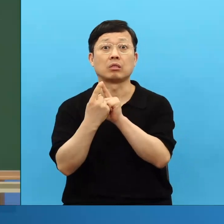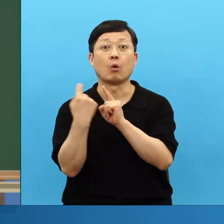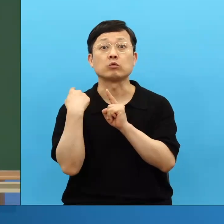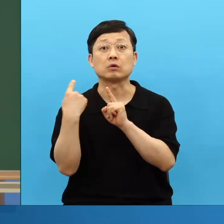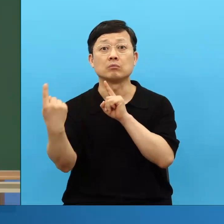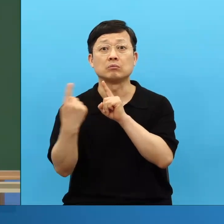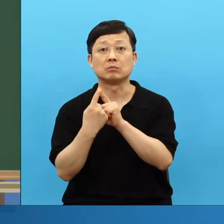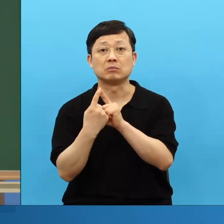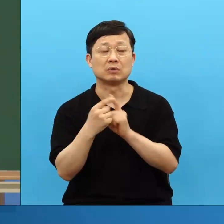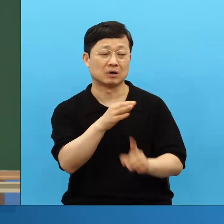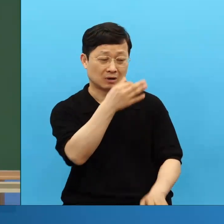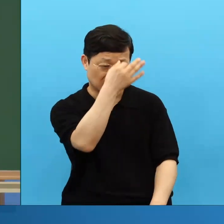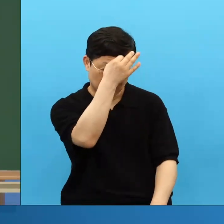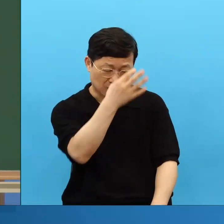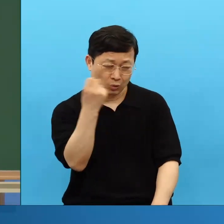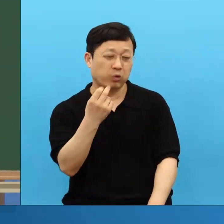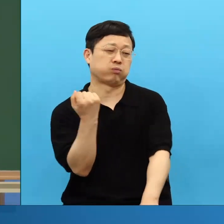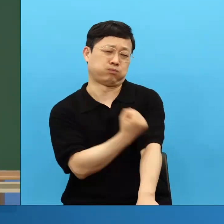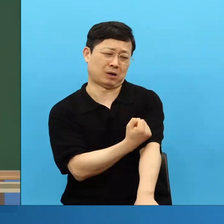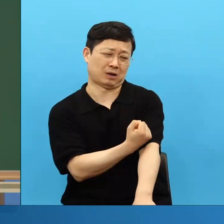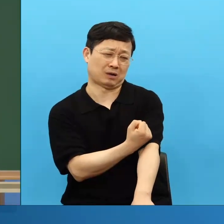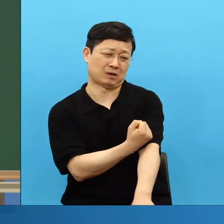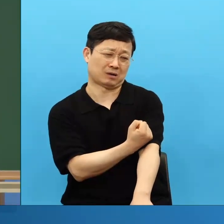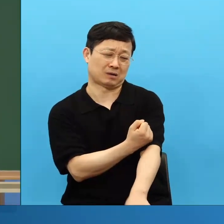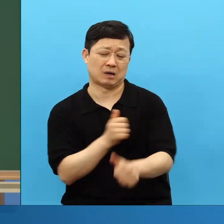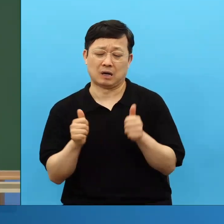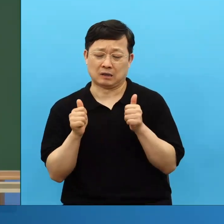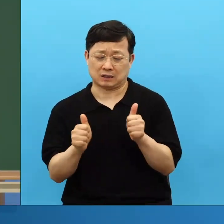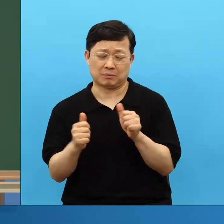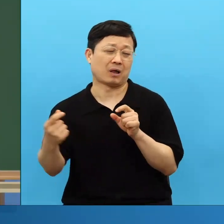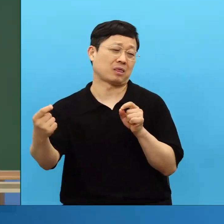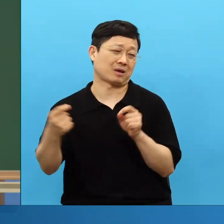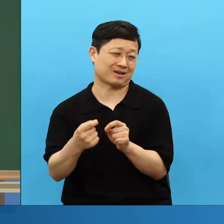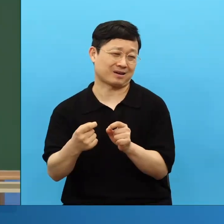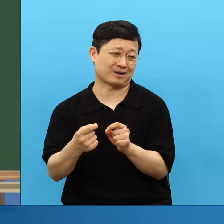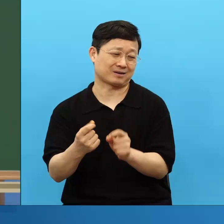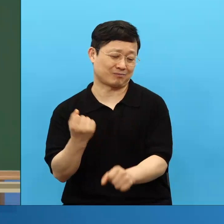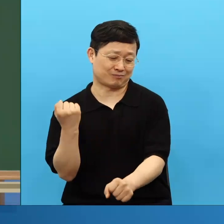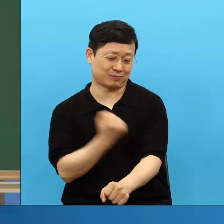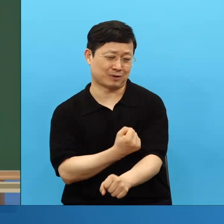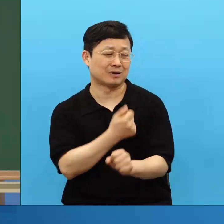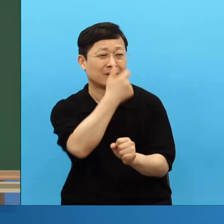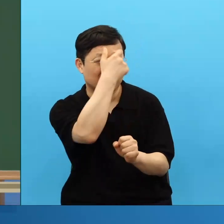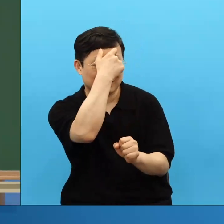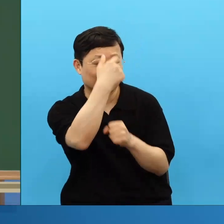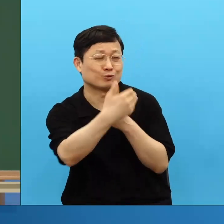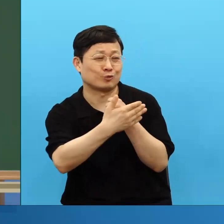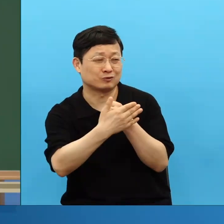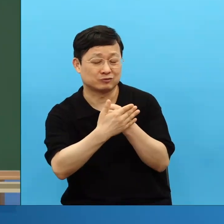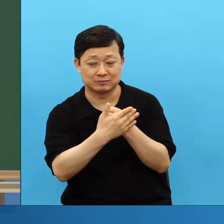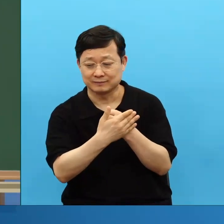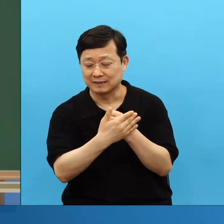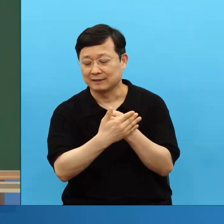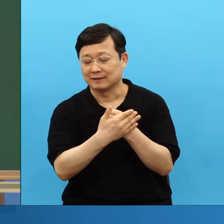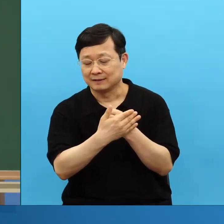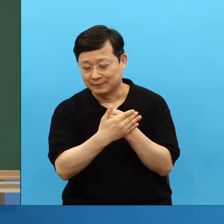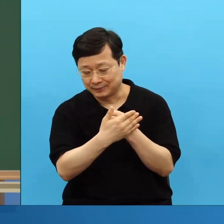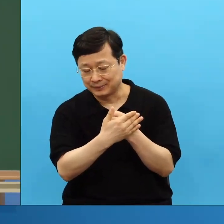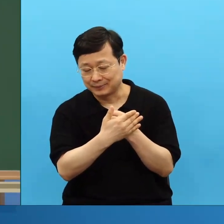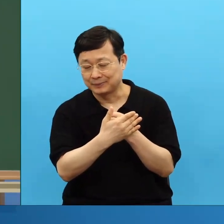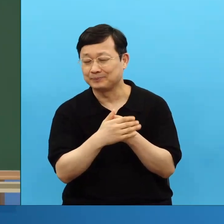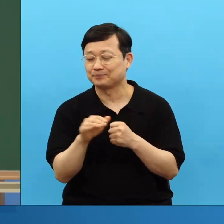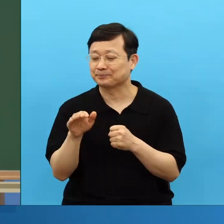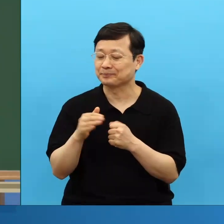또 재발했다는 거죠. 재판을 앞두고 있습니다. 기도해 주십시오. 하나님이